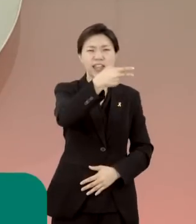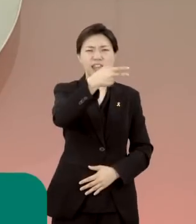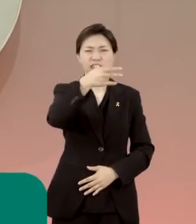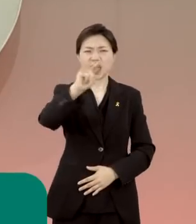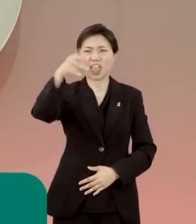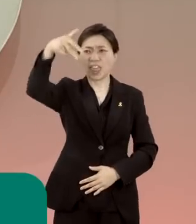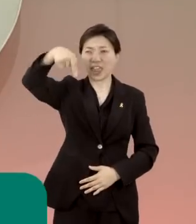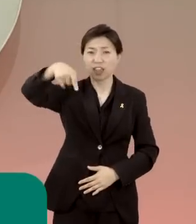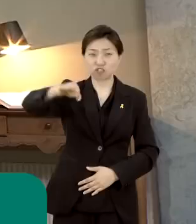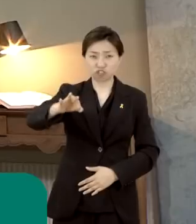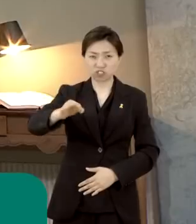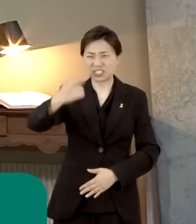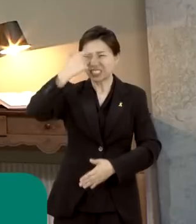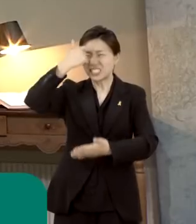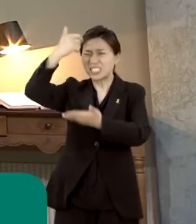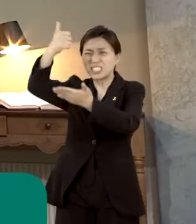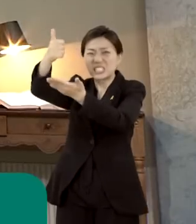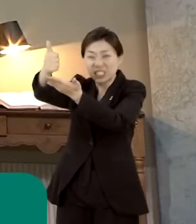스님들께